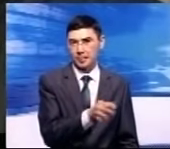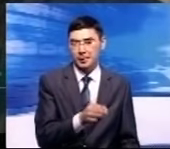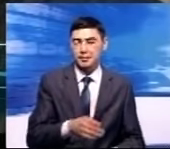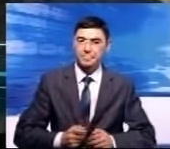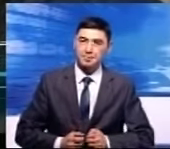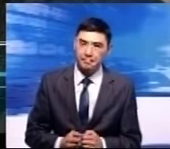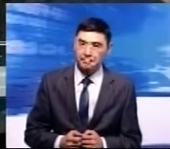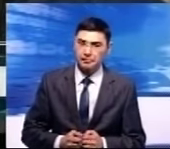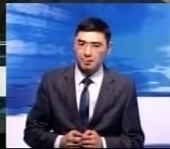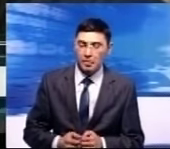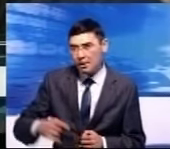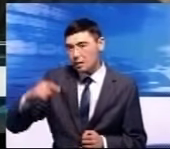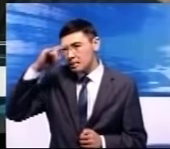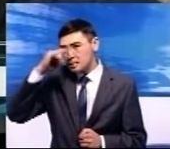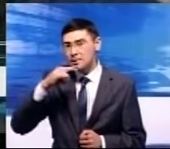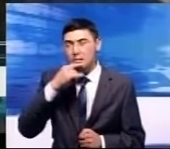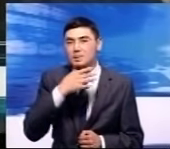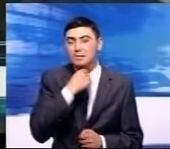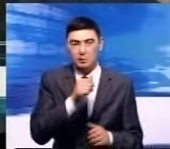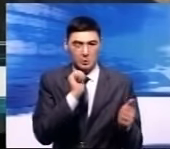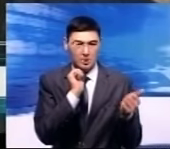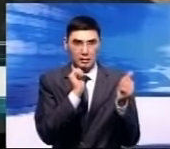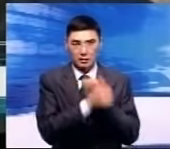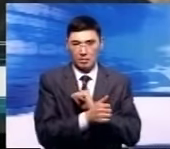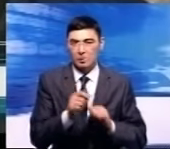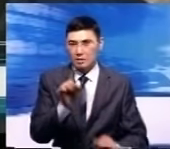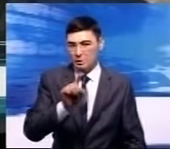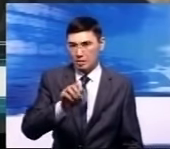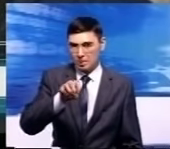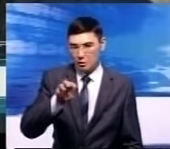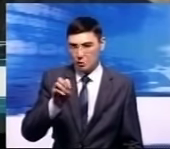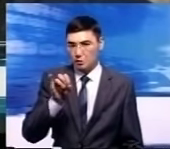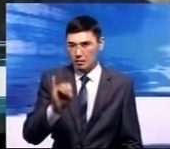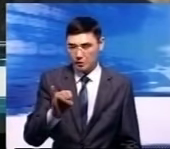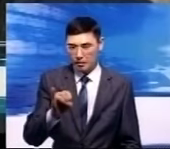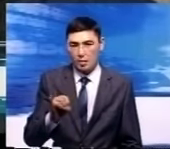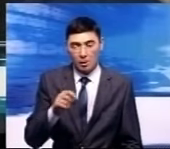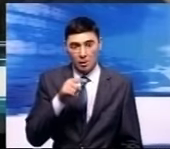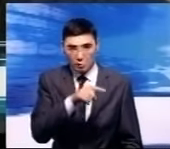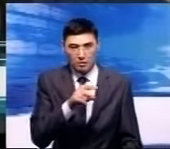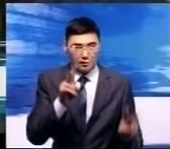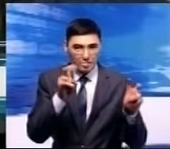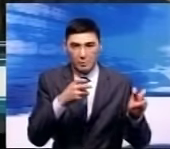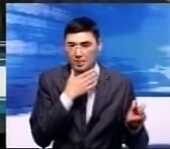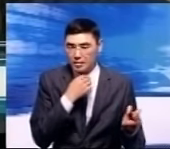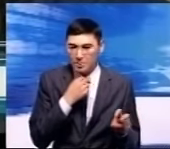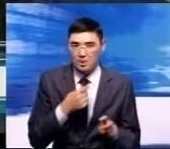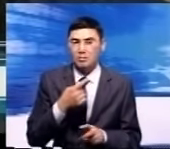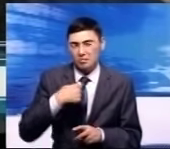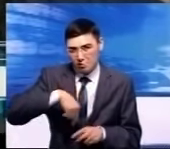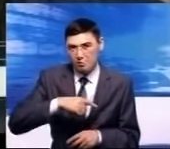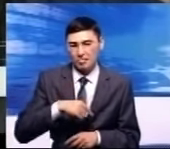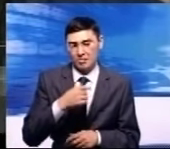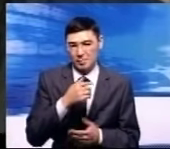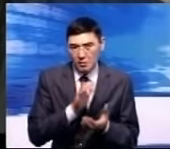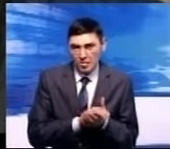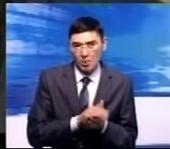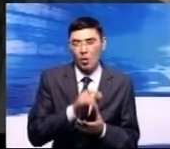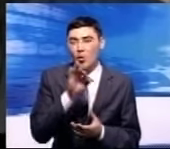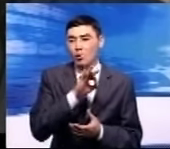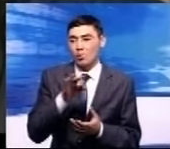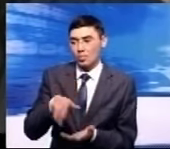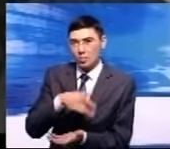Название телеканала на латинском «Семей» для нас очень близко. Надеемся, что телеканал будет и дальше знакомить нас с разными изменениями, рассказывать о жизни